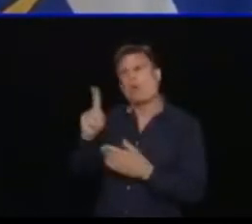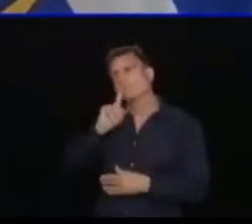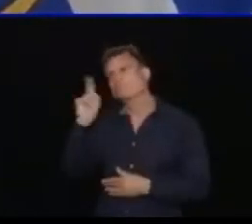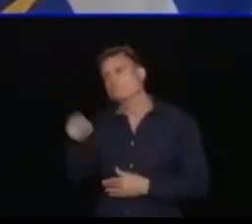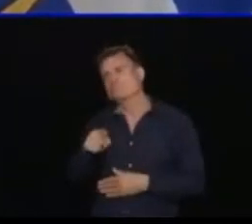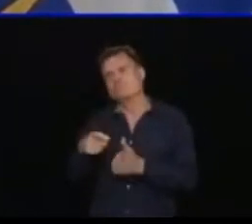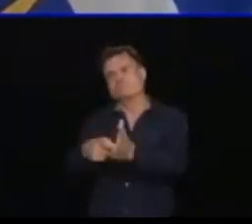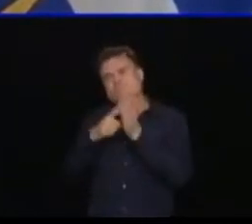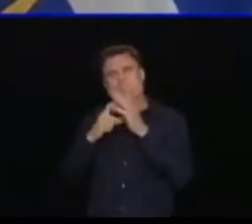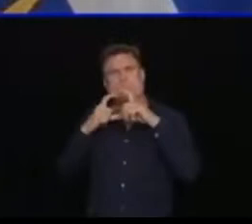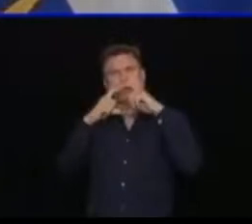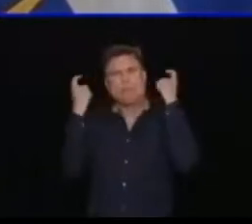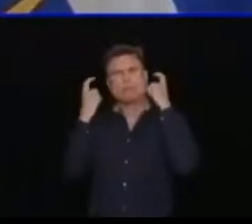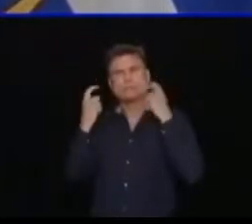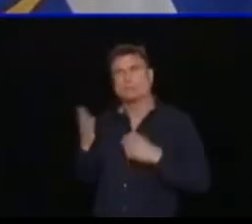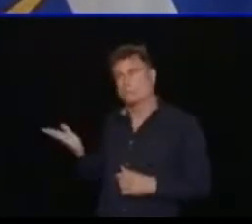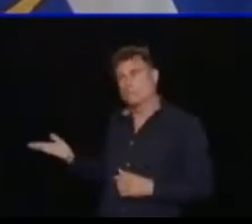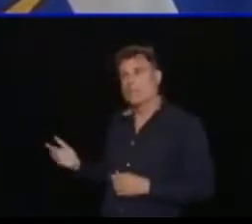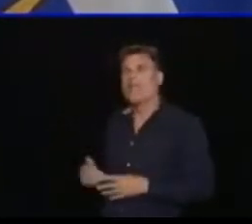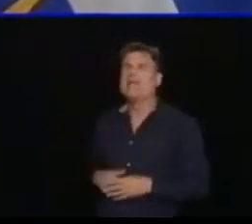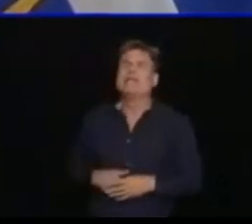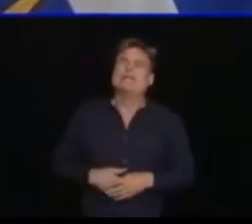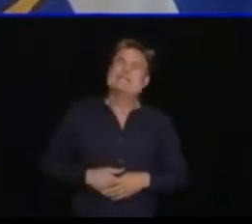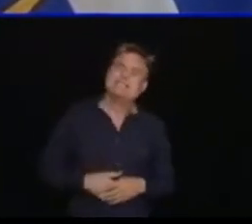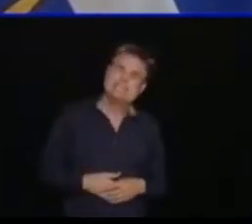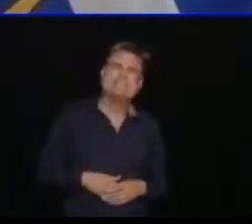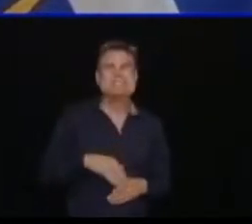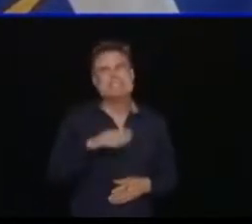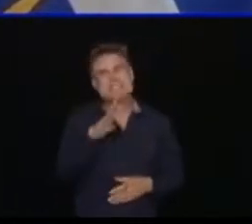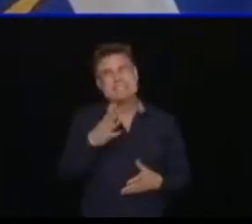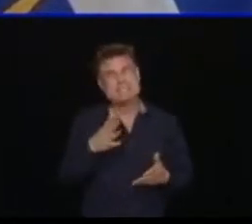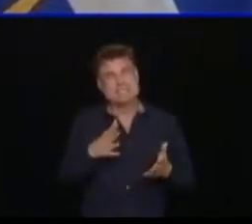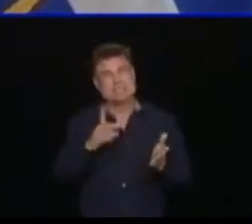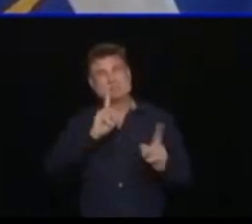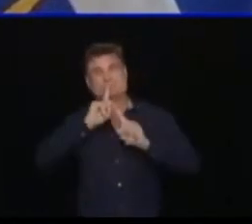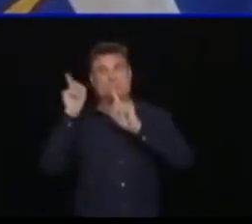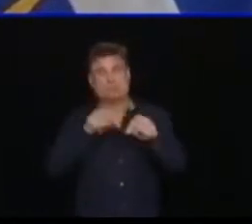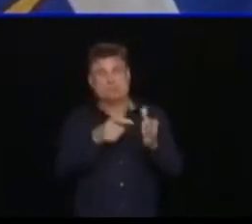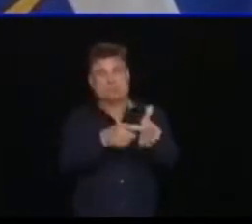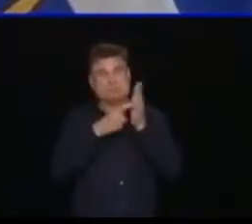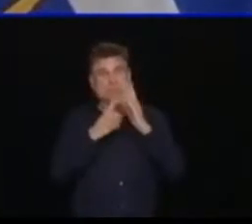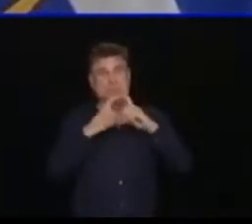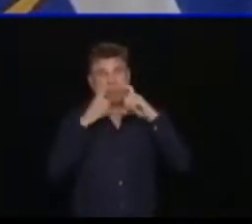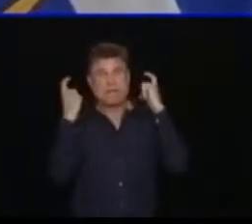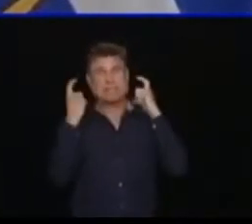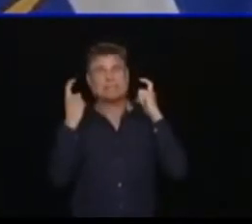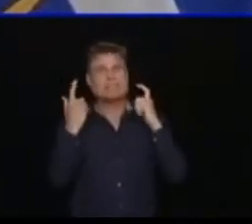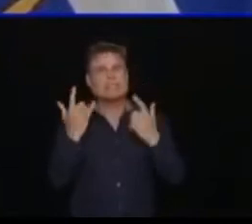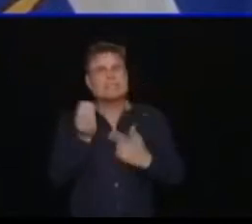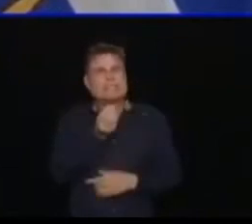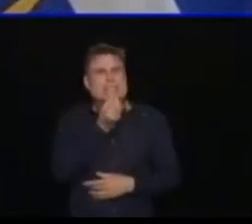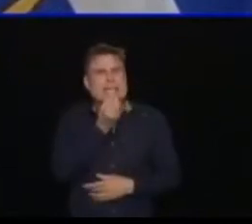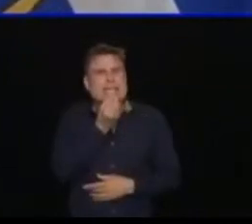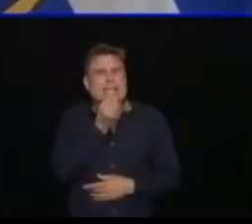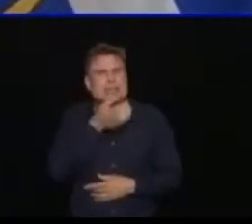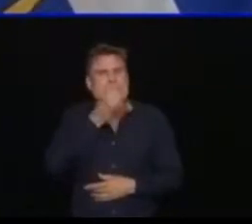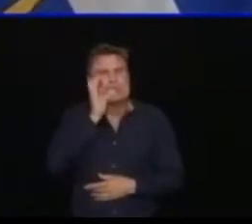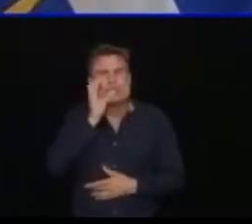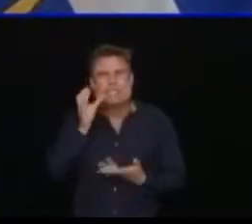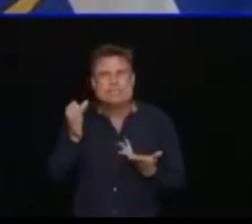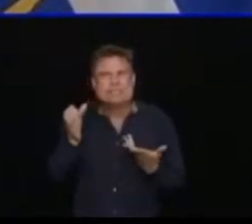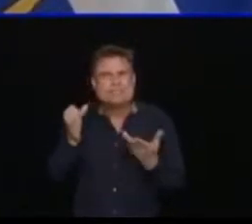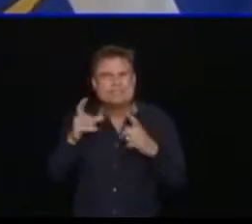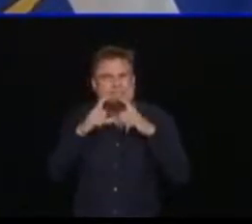这 we 个 have to 很挑 remember 战的 that nightclubs 那么 per 他是 se 说 are 呢 not 这 actually 个 open 夜 in 总 this 会 phase, 说实 but 话 they are able to